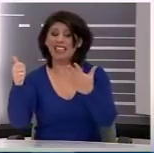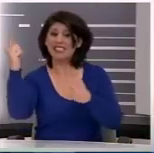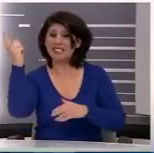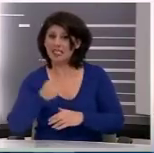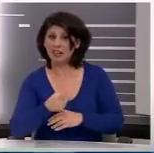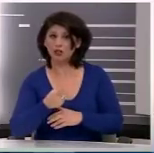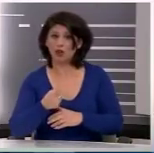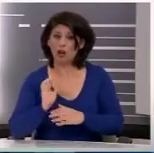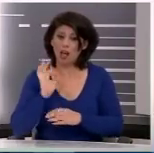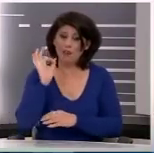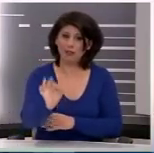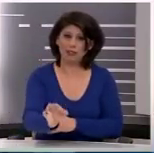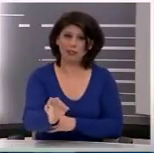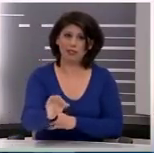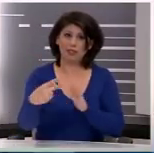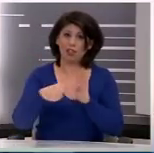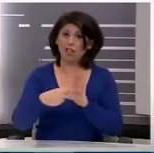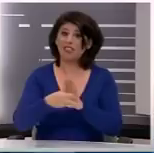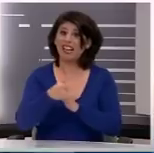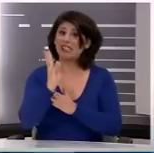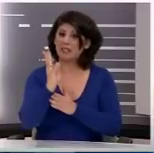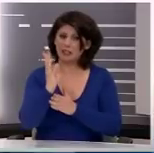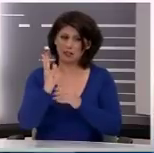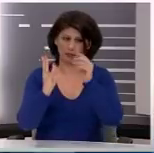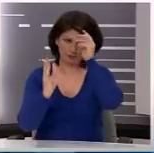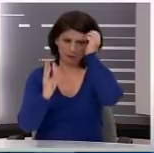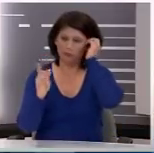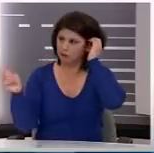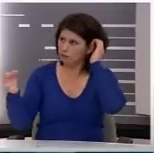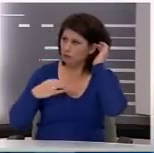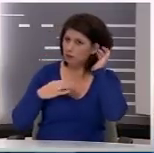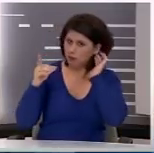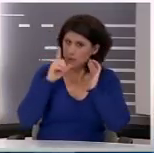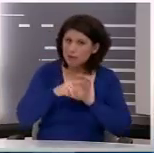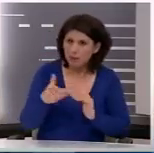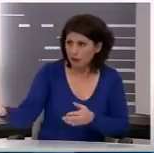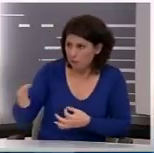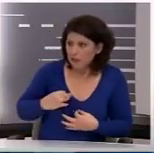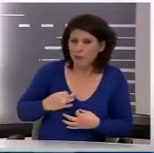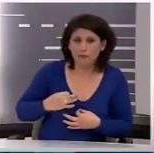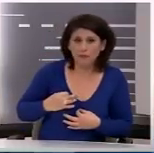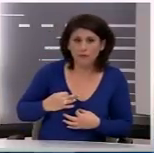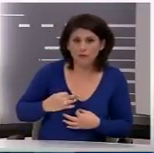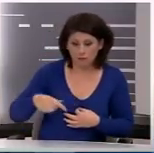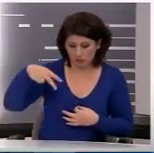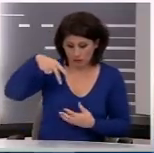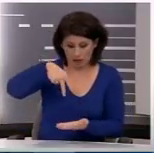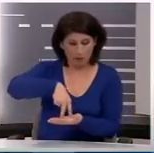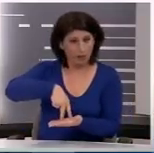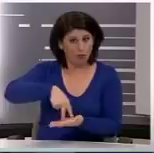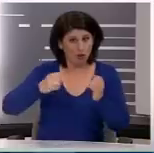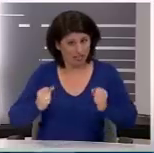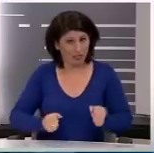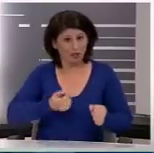26% έφτασε το 14. Να τα διαψεύσετε αν τολμάτε. Να βγείτε στο βήμα και να τα